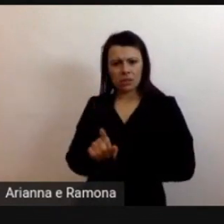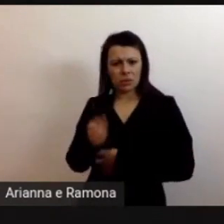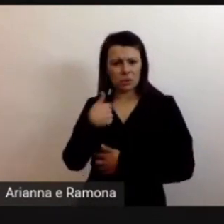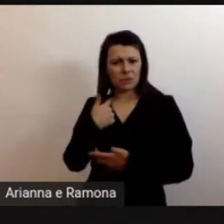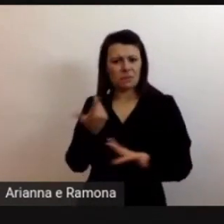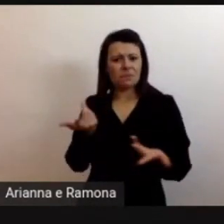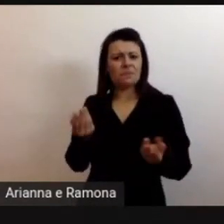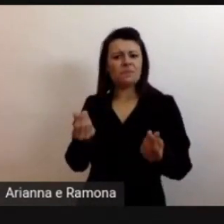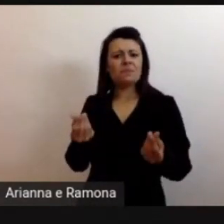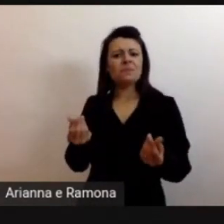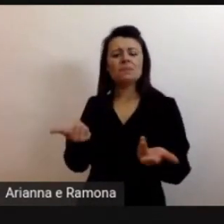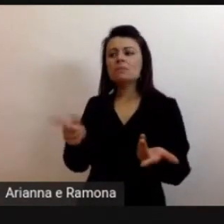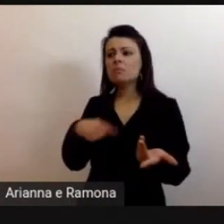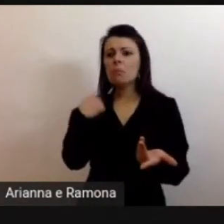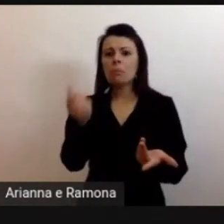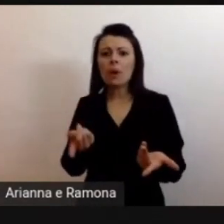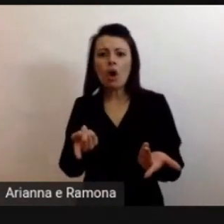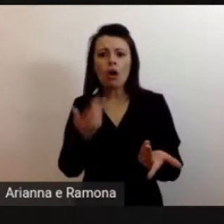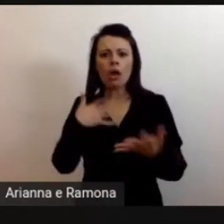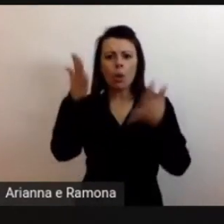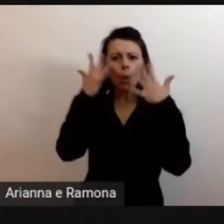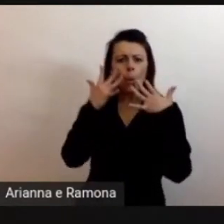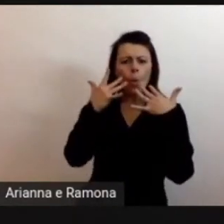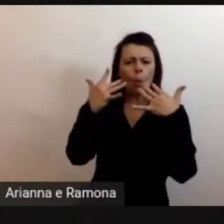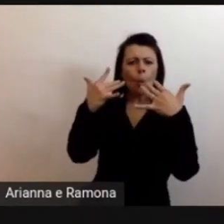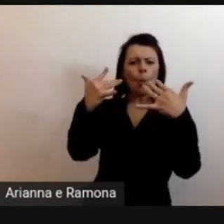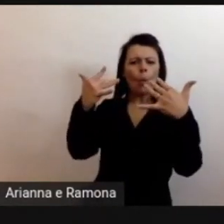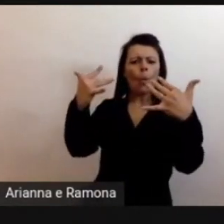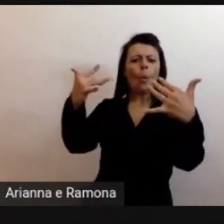per una serie di meccanismi la